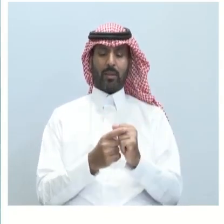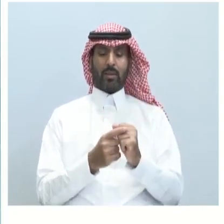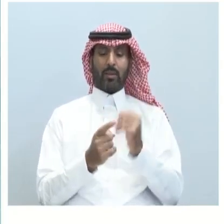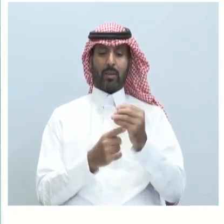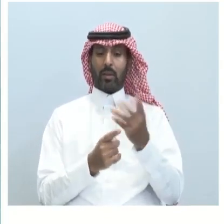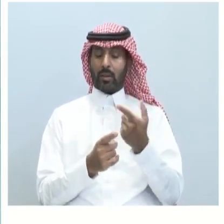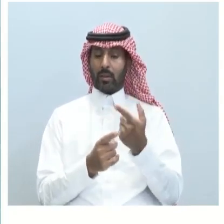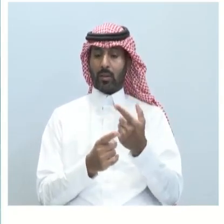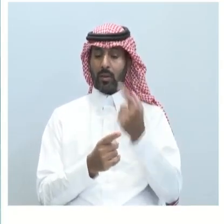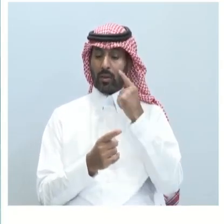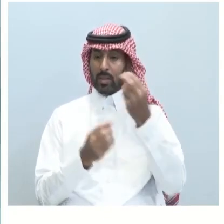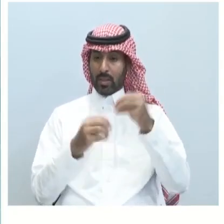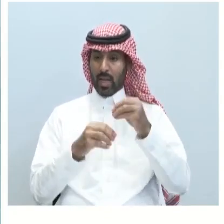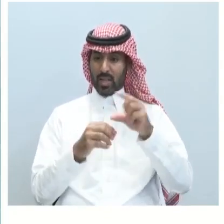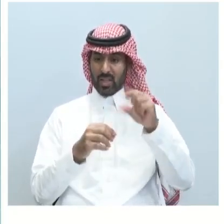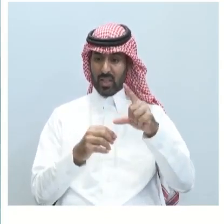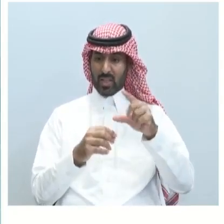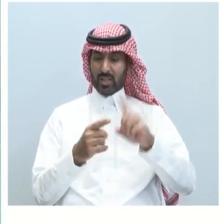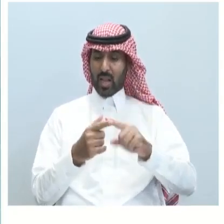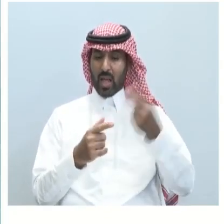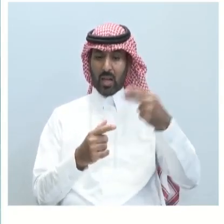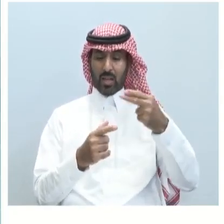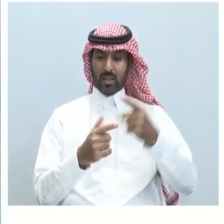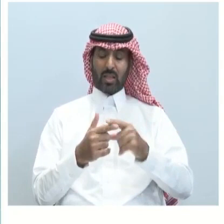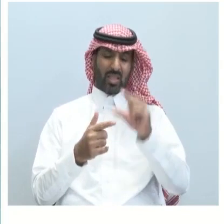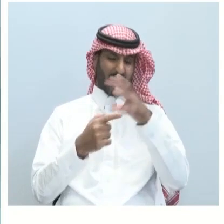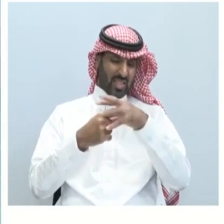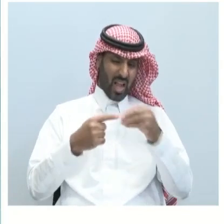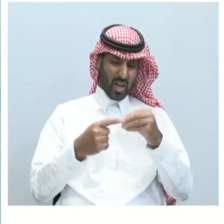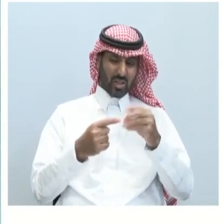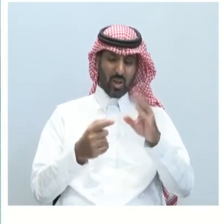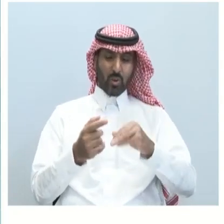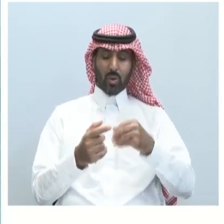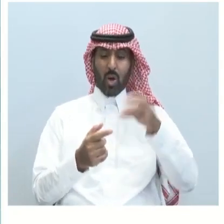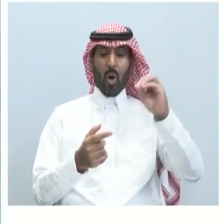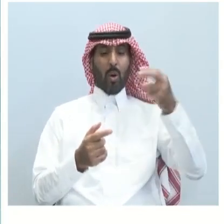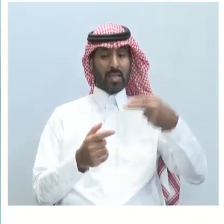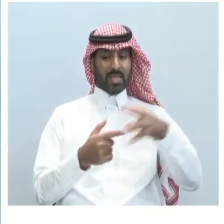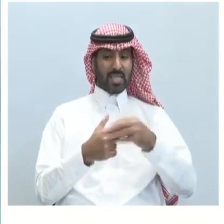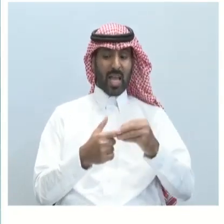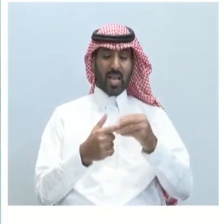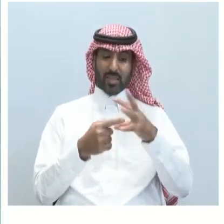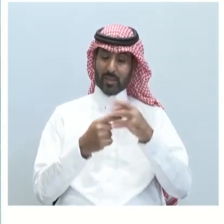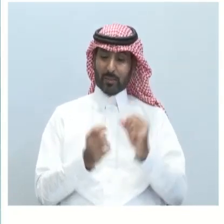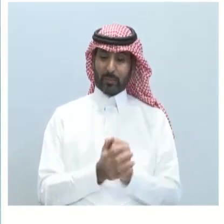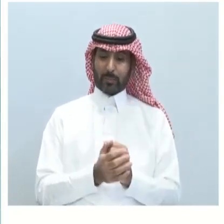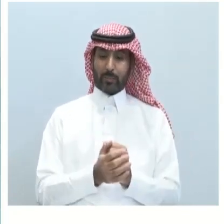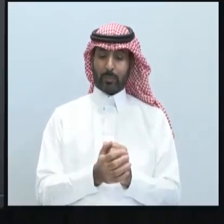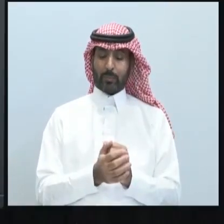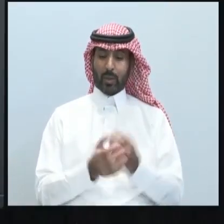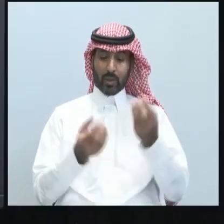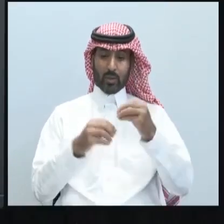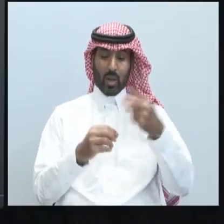نقص تركيز ايونات الهيدروكسيد اذا الان انا عندي هنا اشكاليه لو زادت عندي هنا